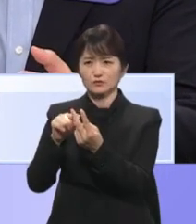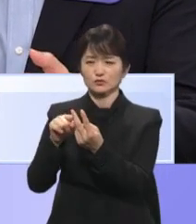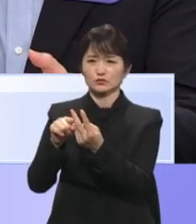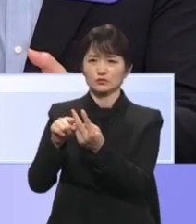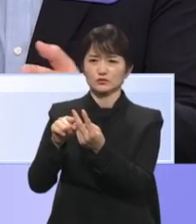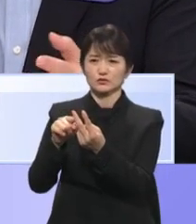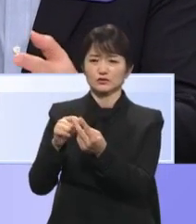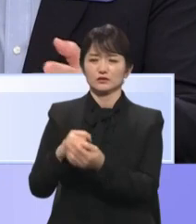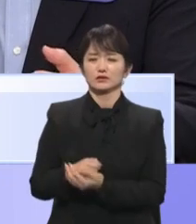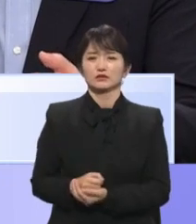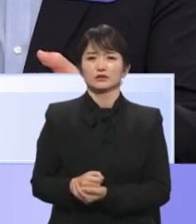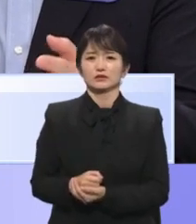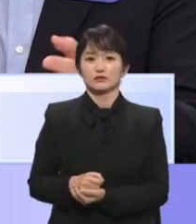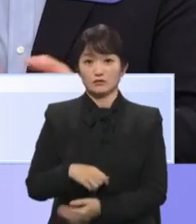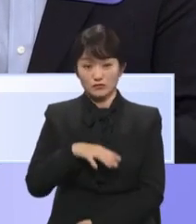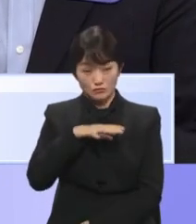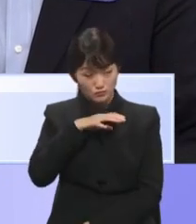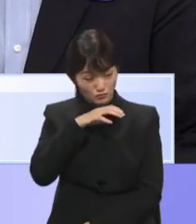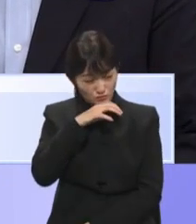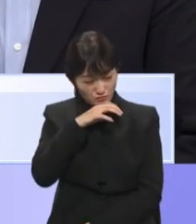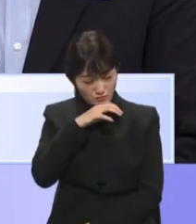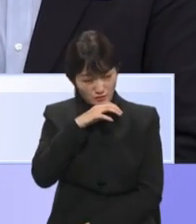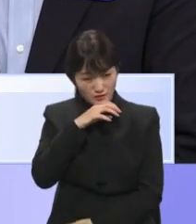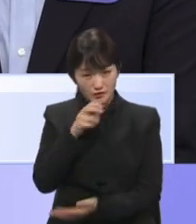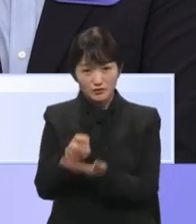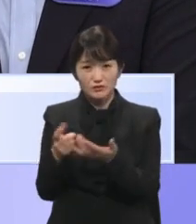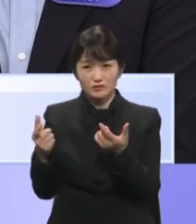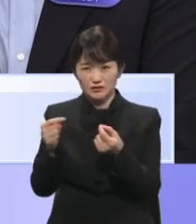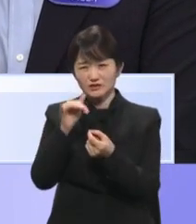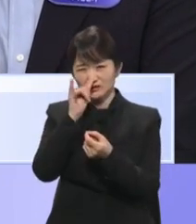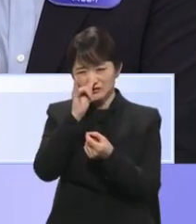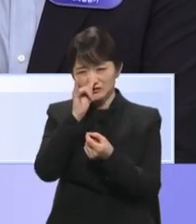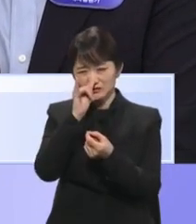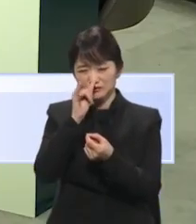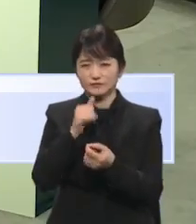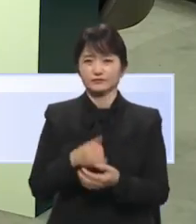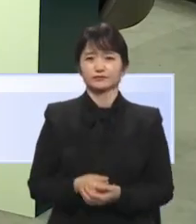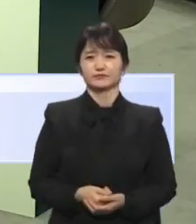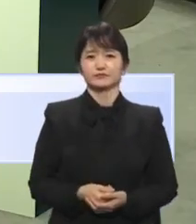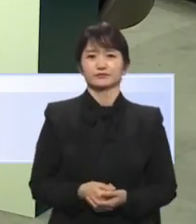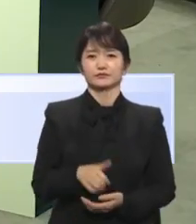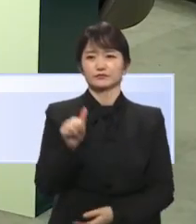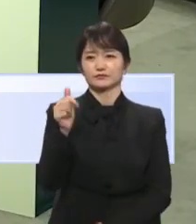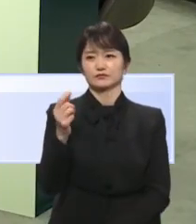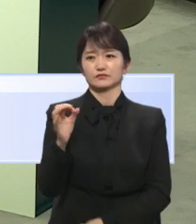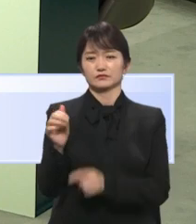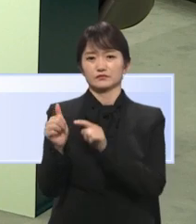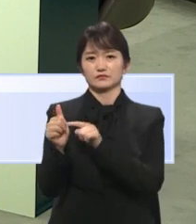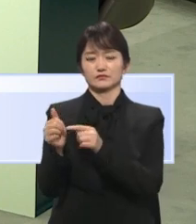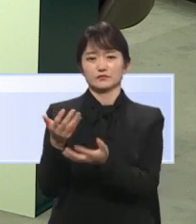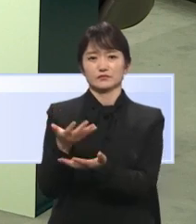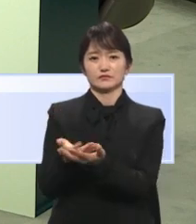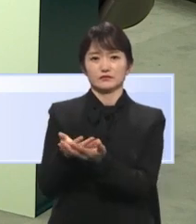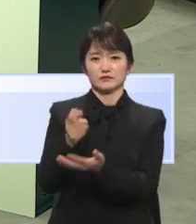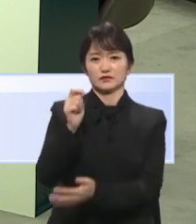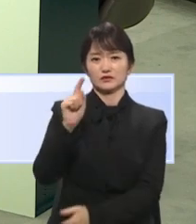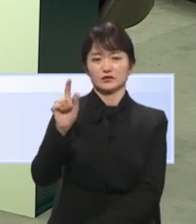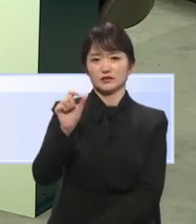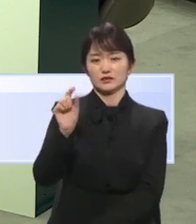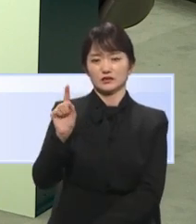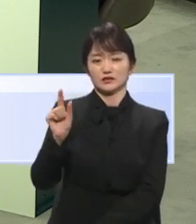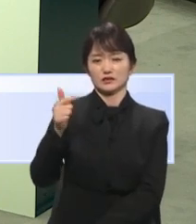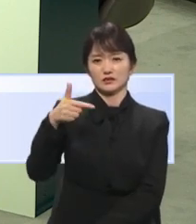되는 그런 상황도 같이 있는 거거든요 묘한 부분이 지금 있는 거죠 그렇군요 자 홍준표 시장 과하 지에 수모를 잊지